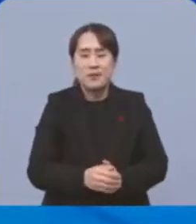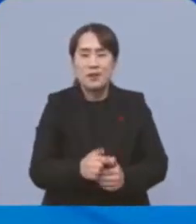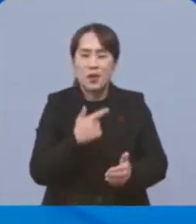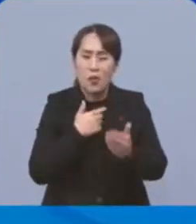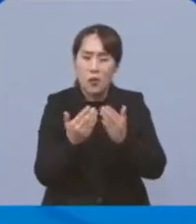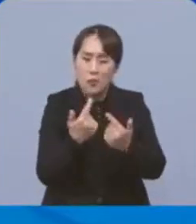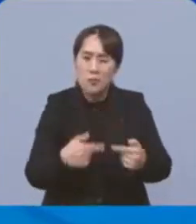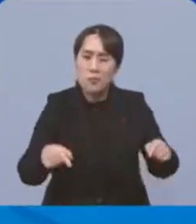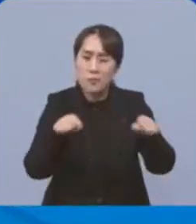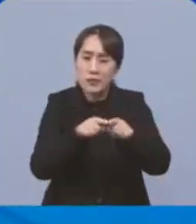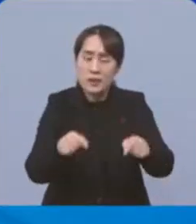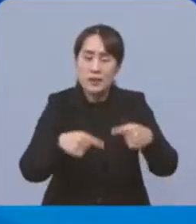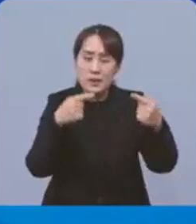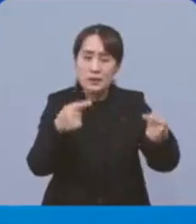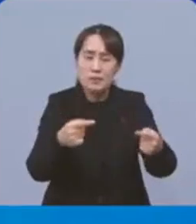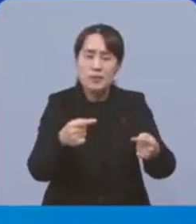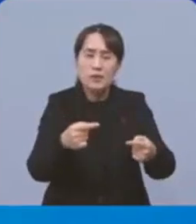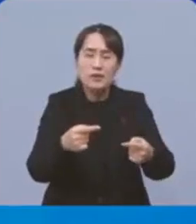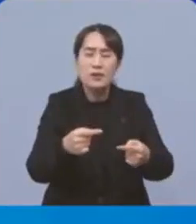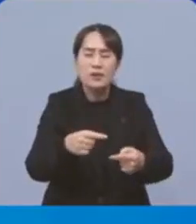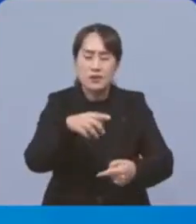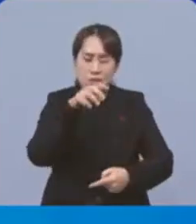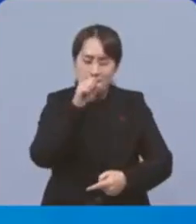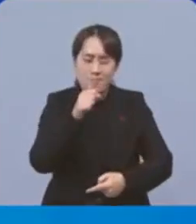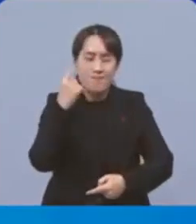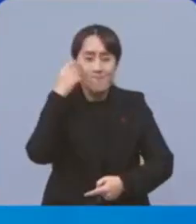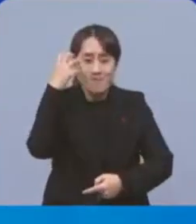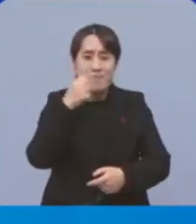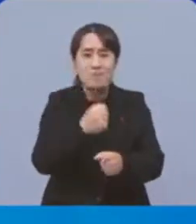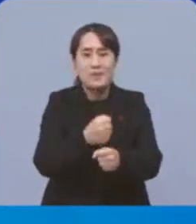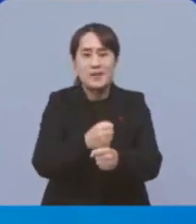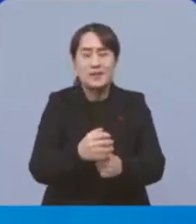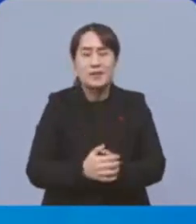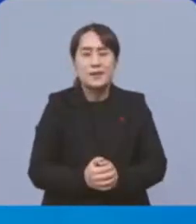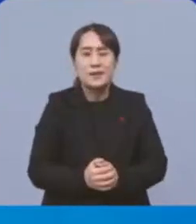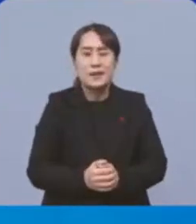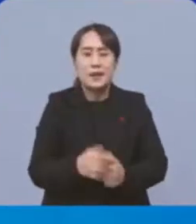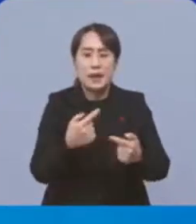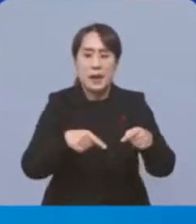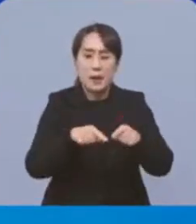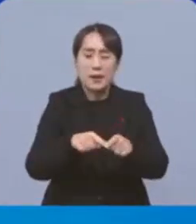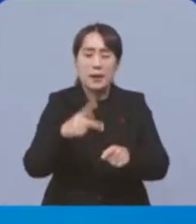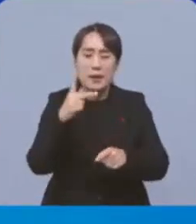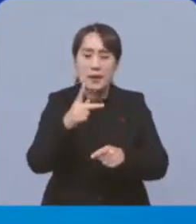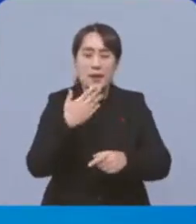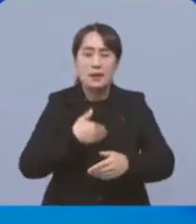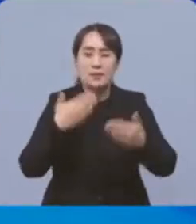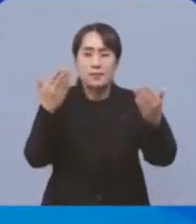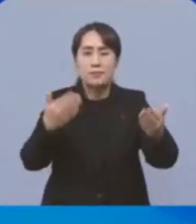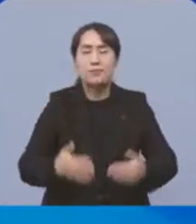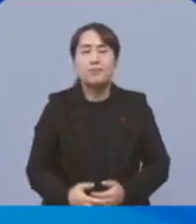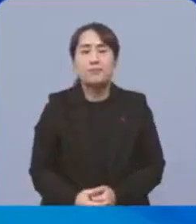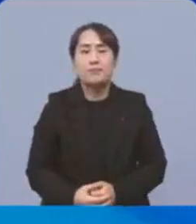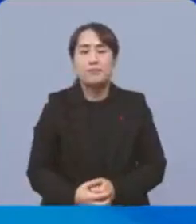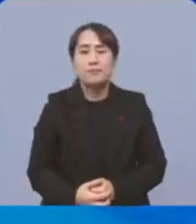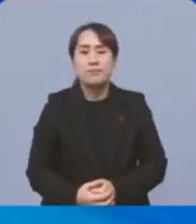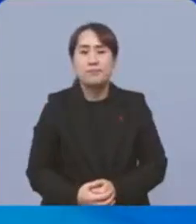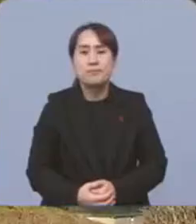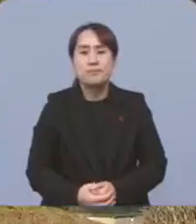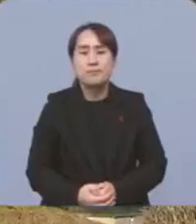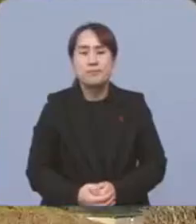체험을 함께하면서 서로가 잊지 못할 추억을 만들었는데요. 함께하는 K 박미영 기자가 소개합니다.